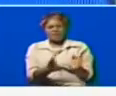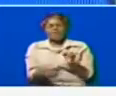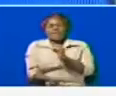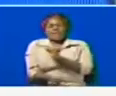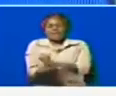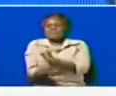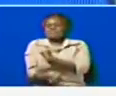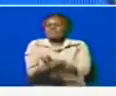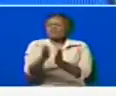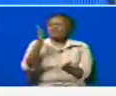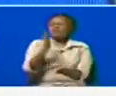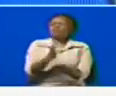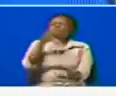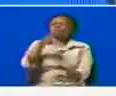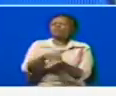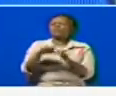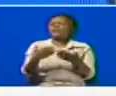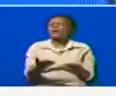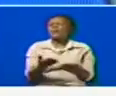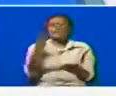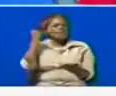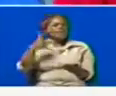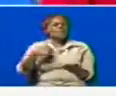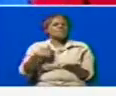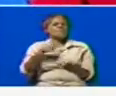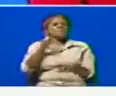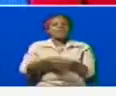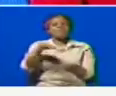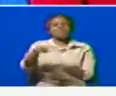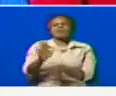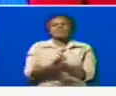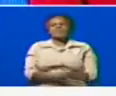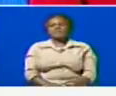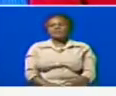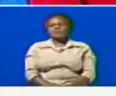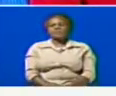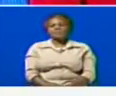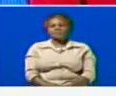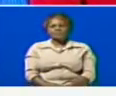kutuambia hali halisi. Rita, iwapo unanipata, zamu hii ni yako.